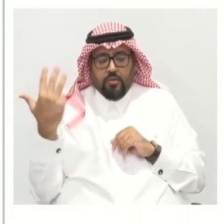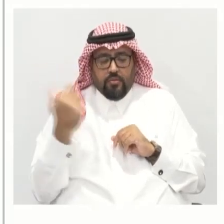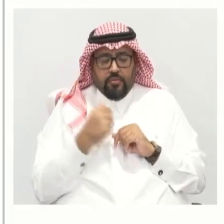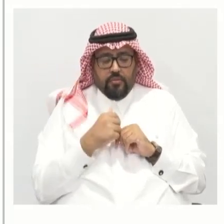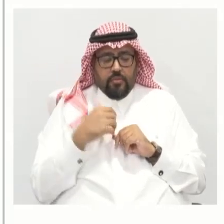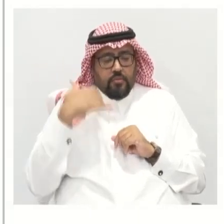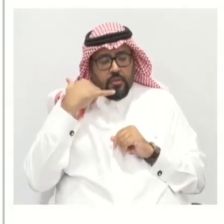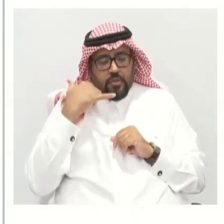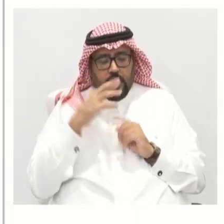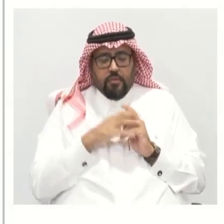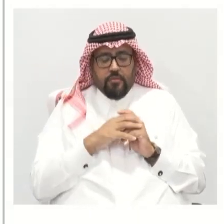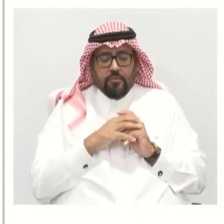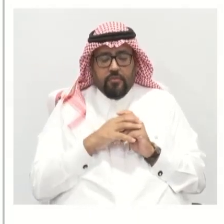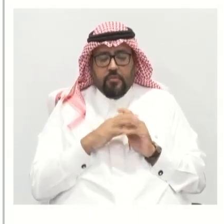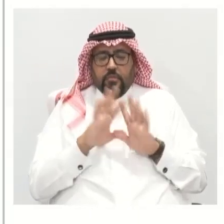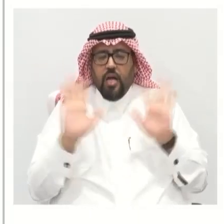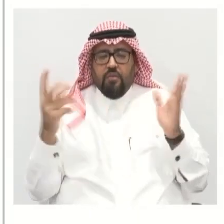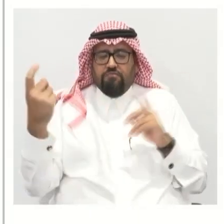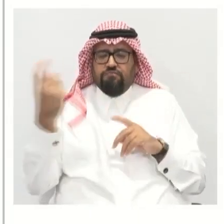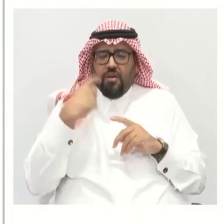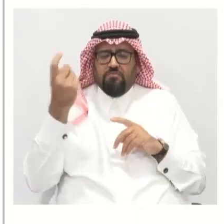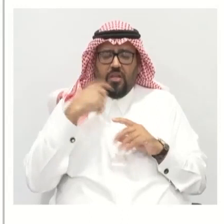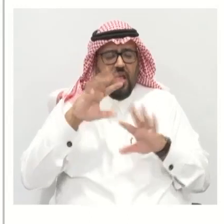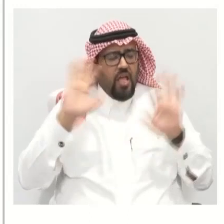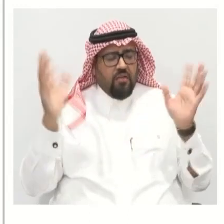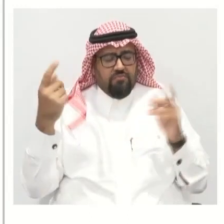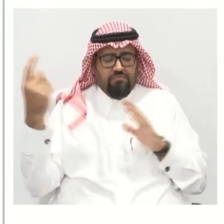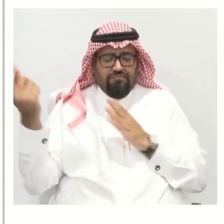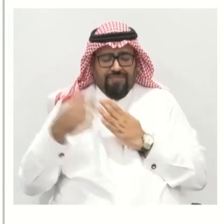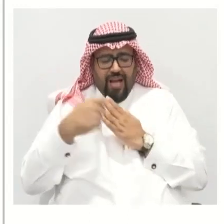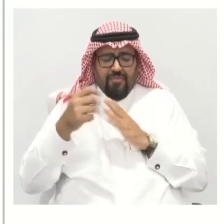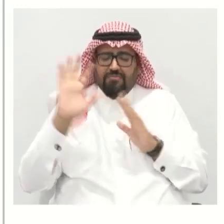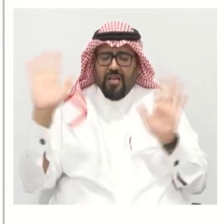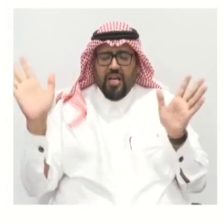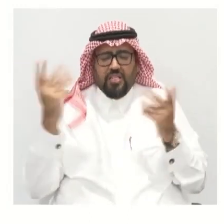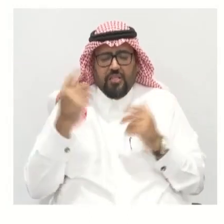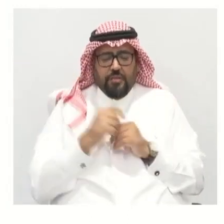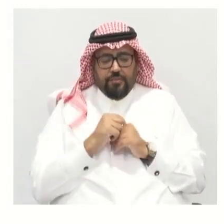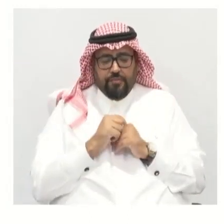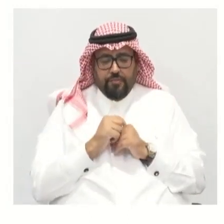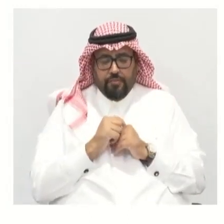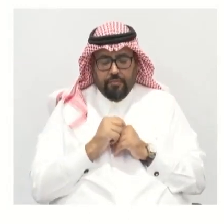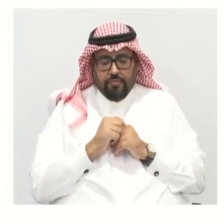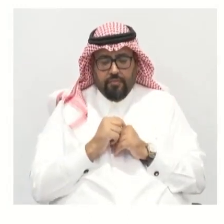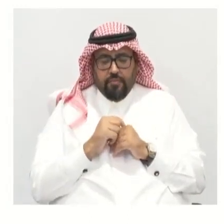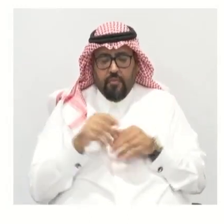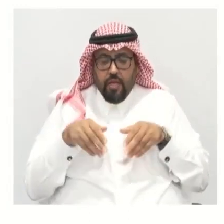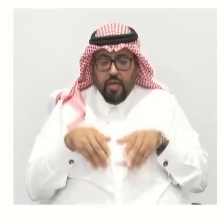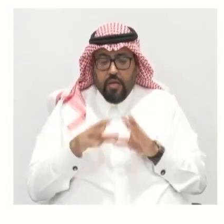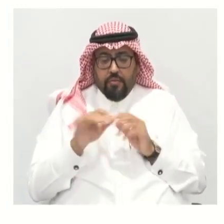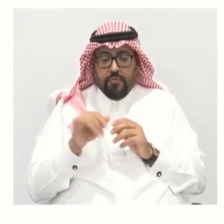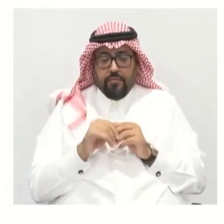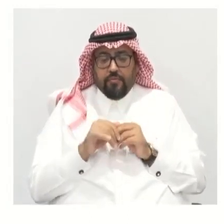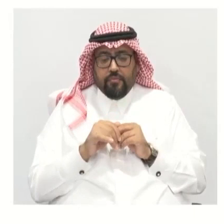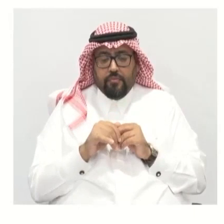1 9 عند ماذا التعرض لاي ايذاء من الحالات